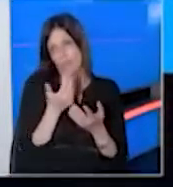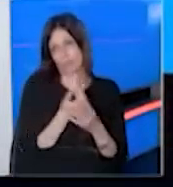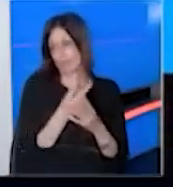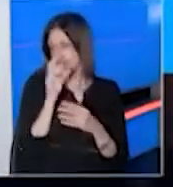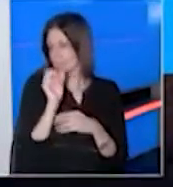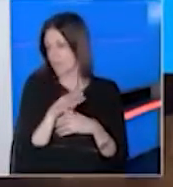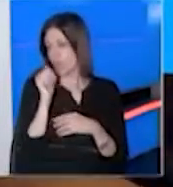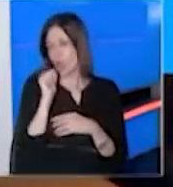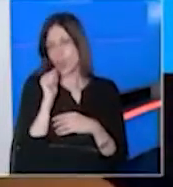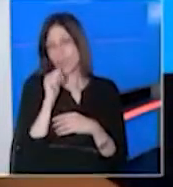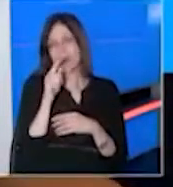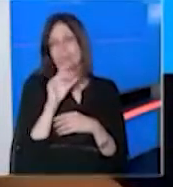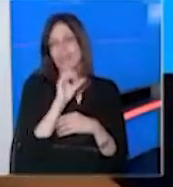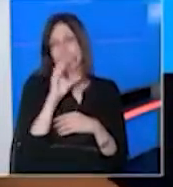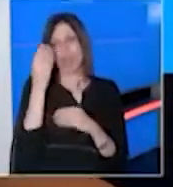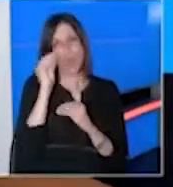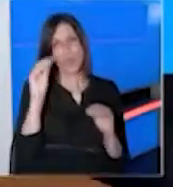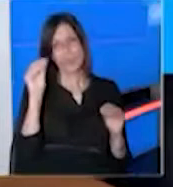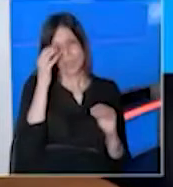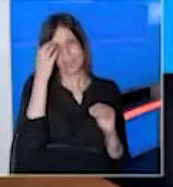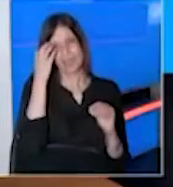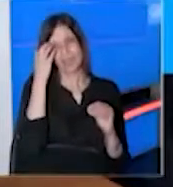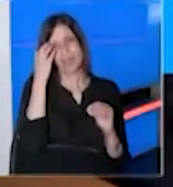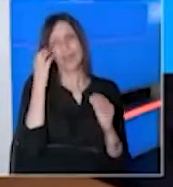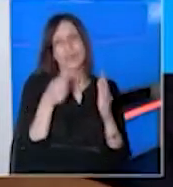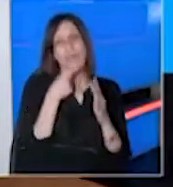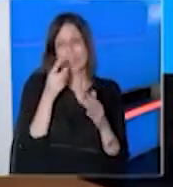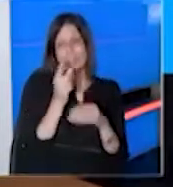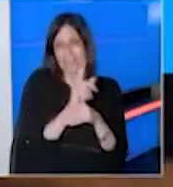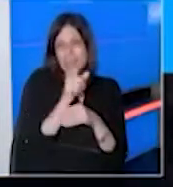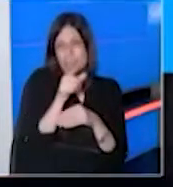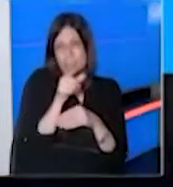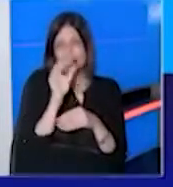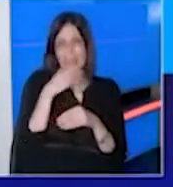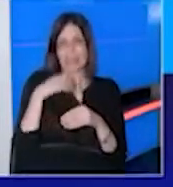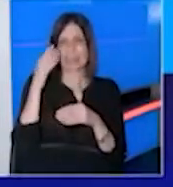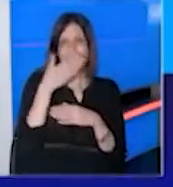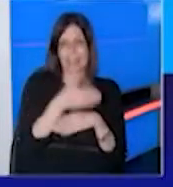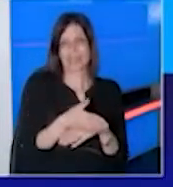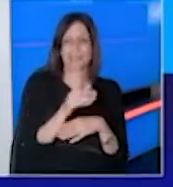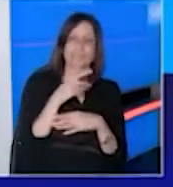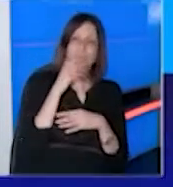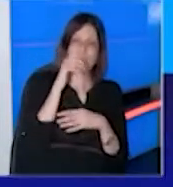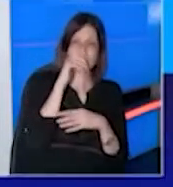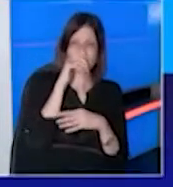לפה יותר. אתה תבוא כל יום. אתה שלחת הודעה אחת, יעקב. כל פעם, אבל שאתה, על הדקה שלך, אני נכנס. יעקב,